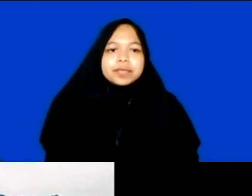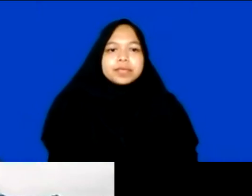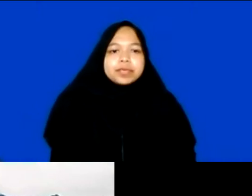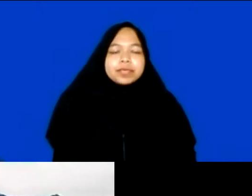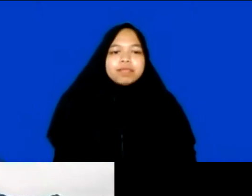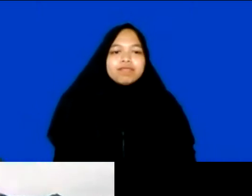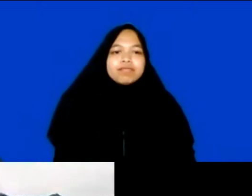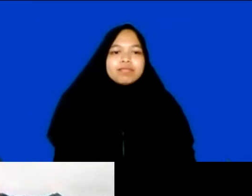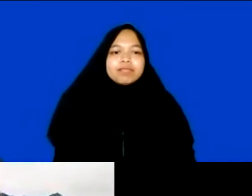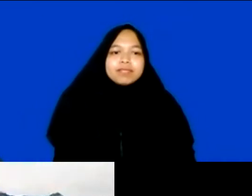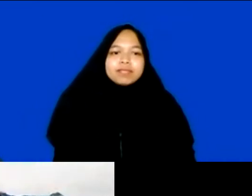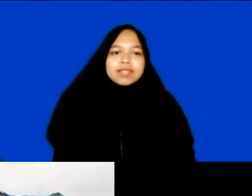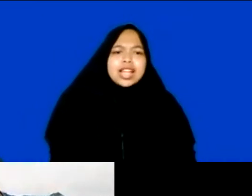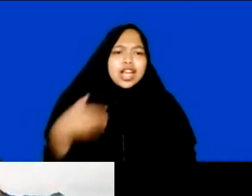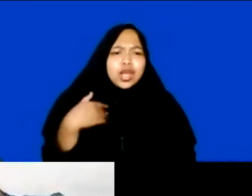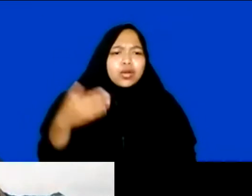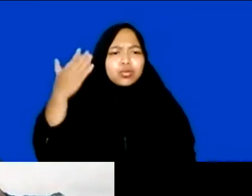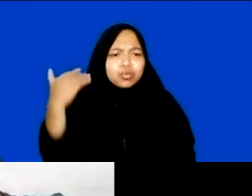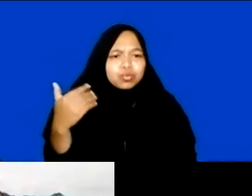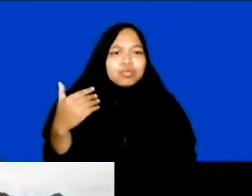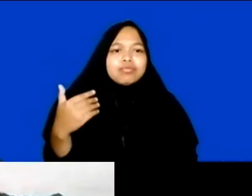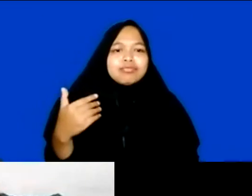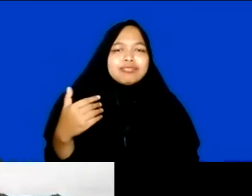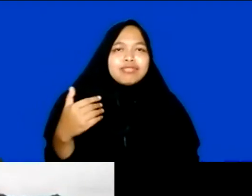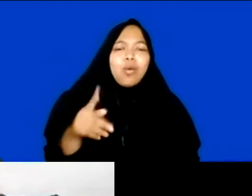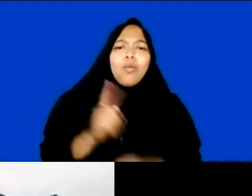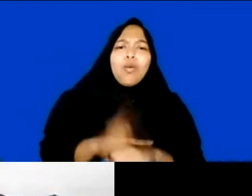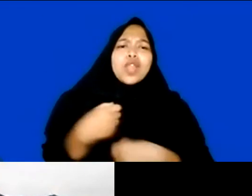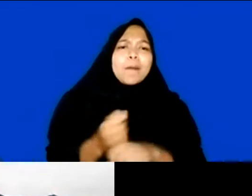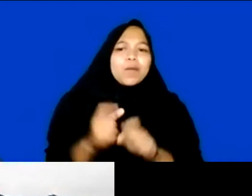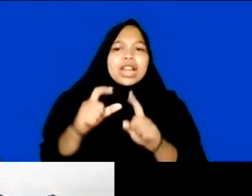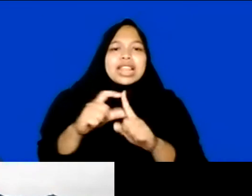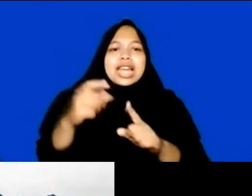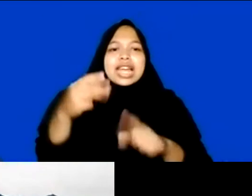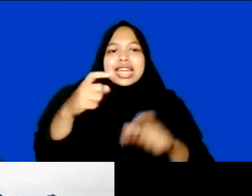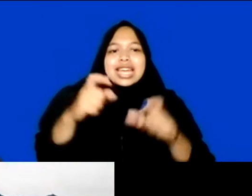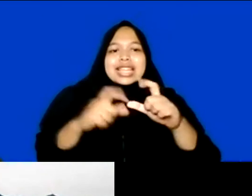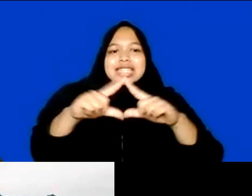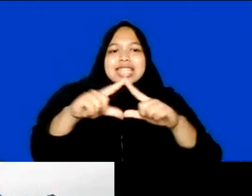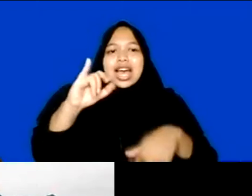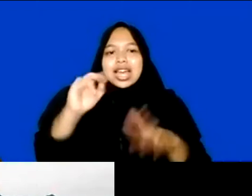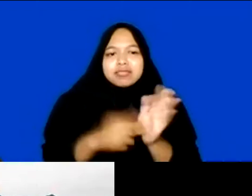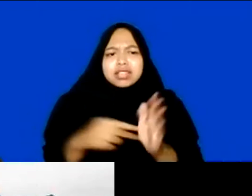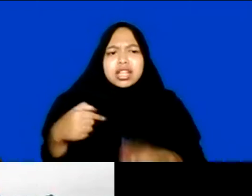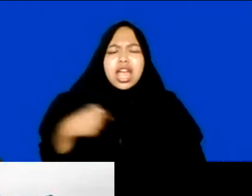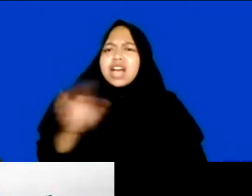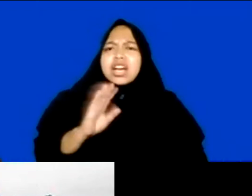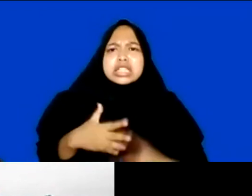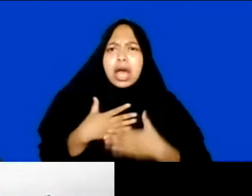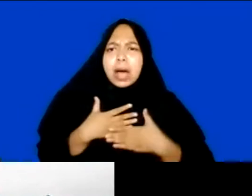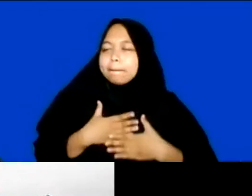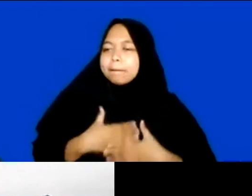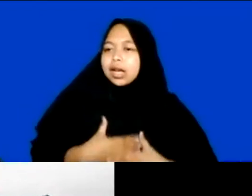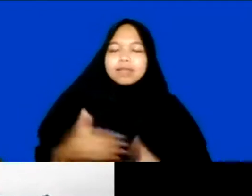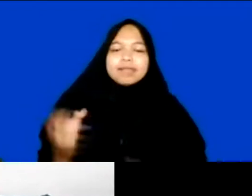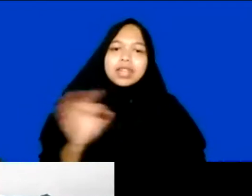Sebenarnya saya ketika membuat desain itu cukup barbar sebenarnya. Kayak tipenya orangnya nggak sabaran kalau saya itu. Jadi ketika mau bikin dompet